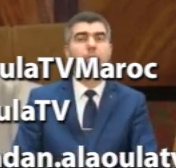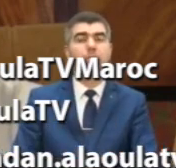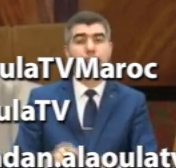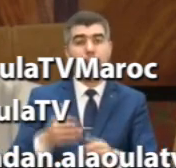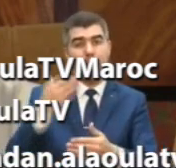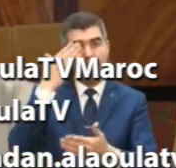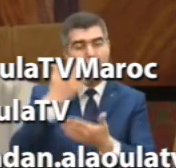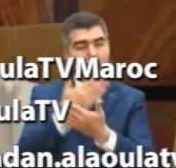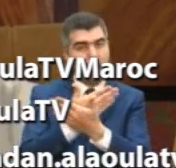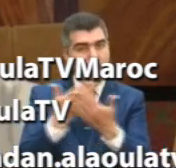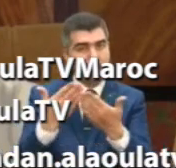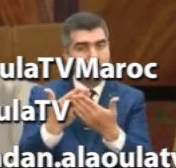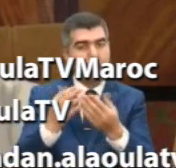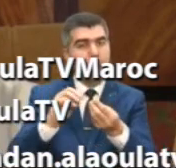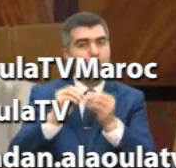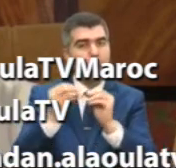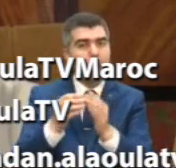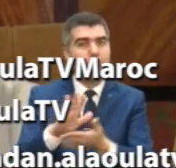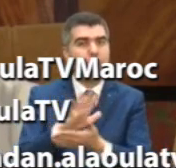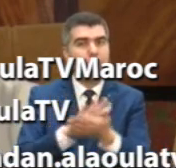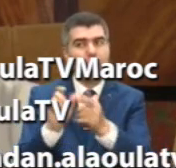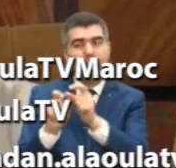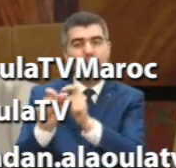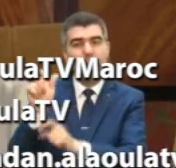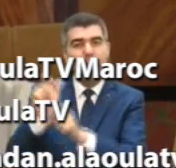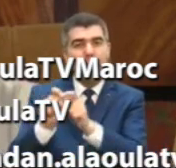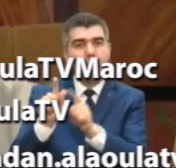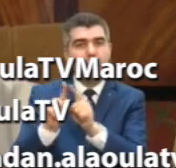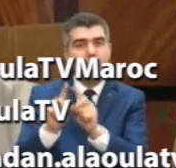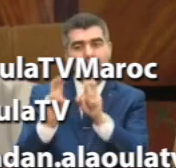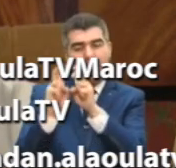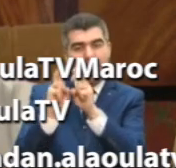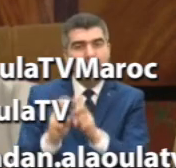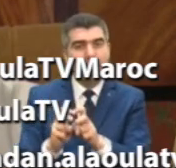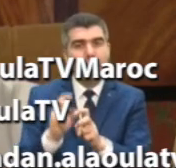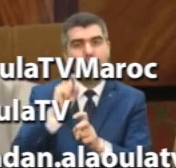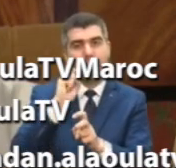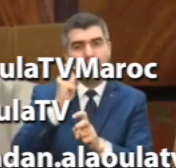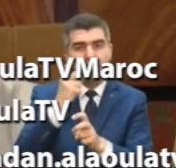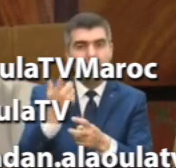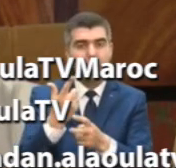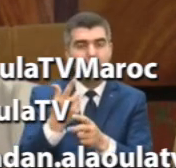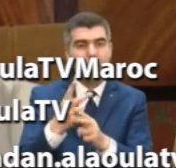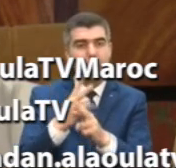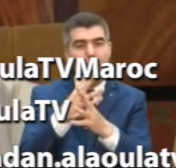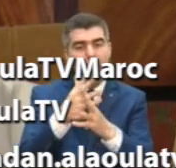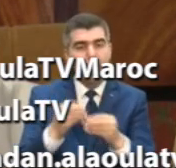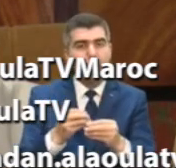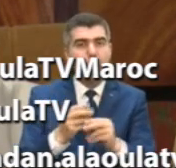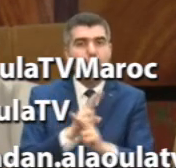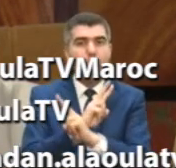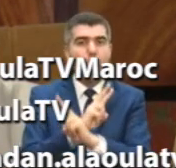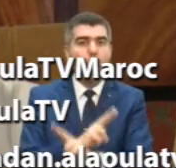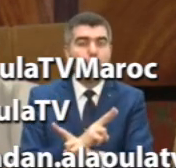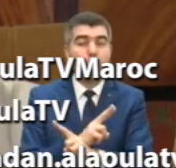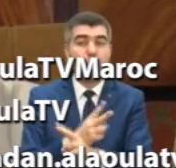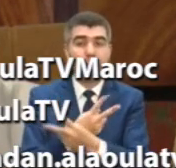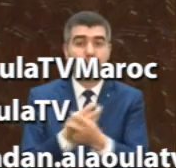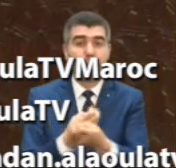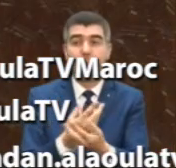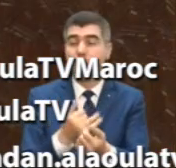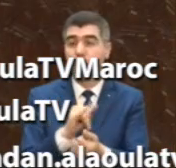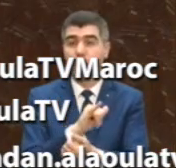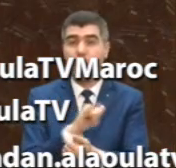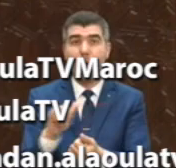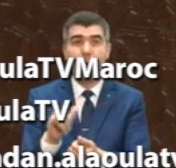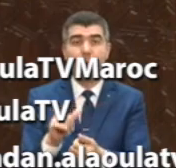السيد الوزير بالإشكالات اللي كتعاني منها هذه الفئة على مستوى الحد الأدنى للأجور، على مستوى غياب العطل، على مستوى معدات العمل، الضمان